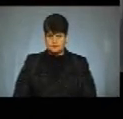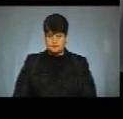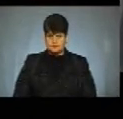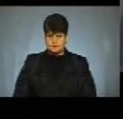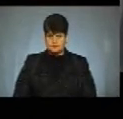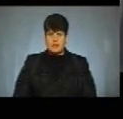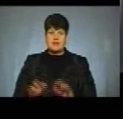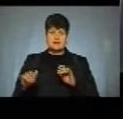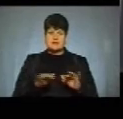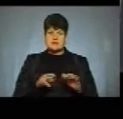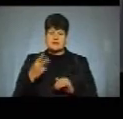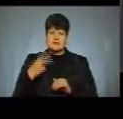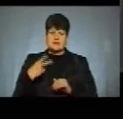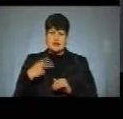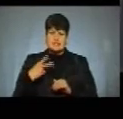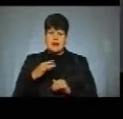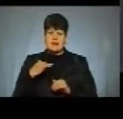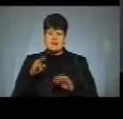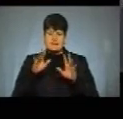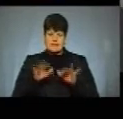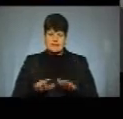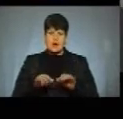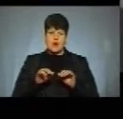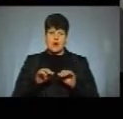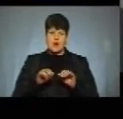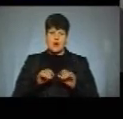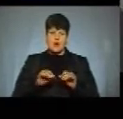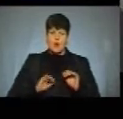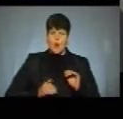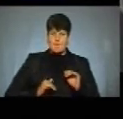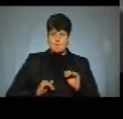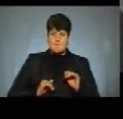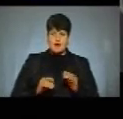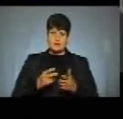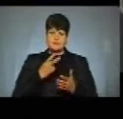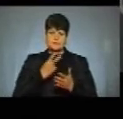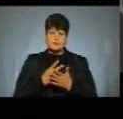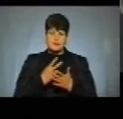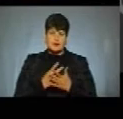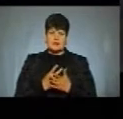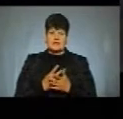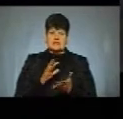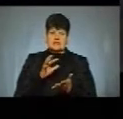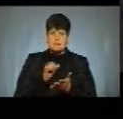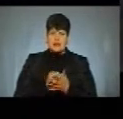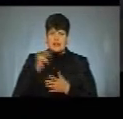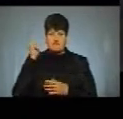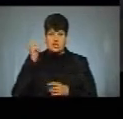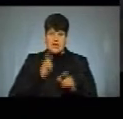На заході 20 IT-компаній України представили вільні вакансії, проєкти, якими займаються навчальні